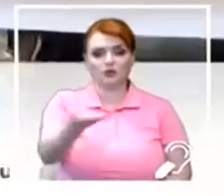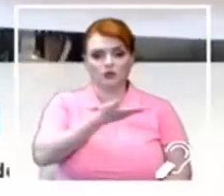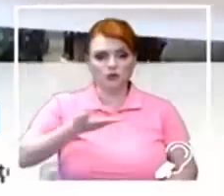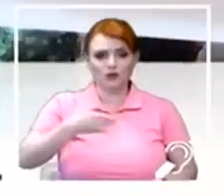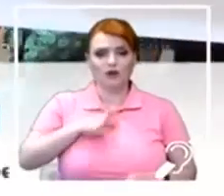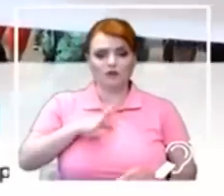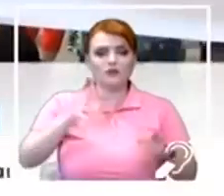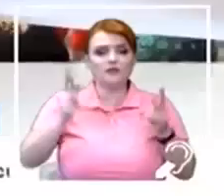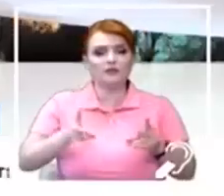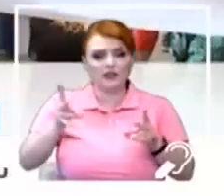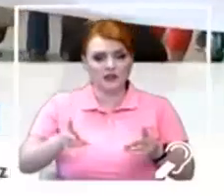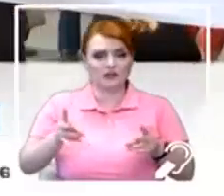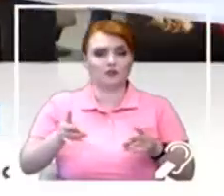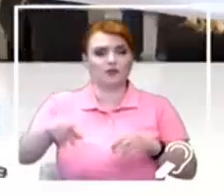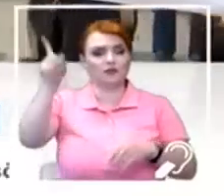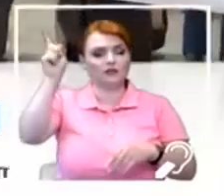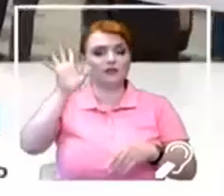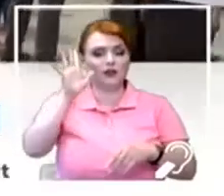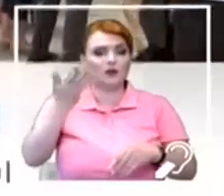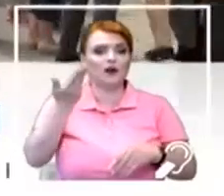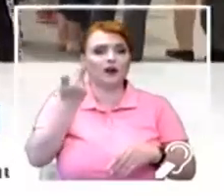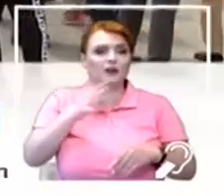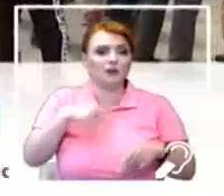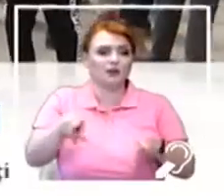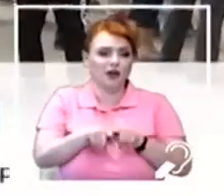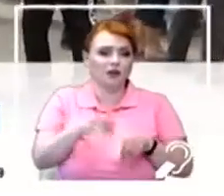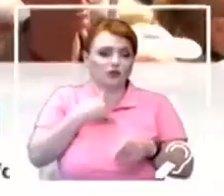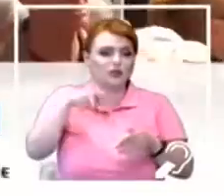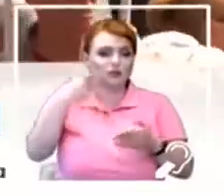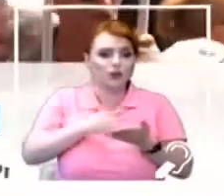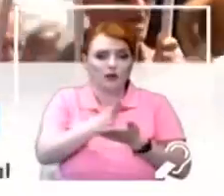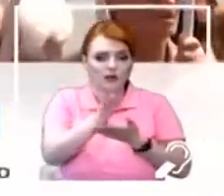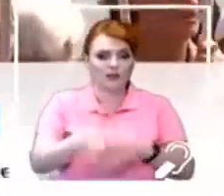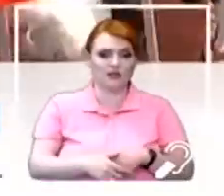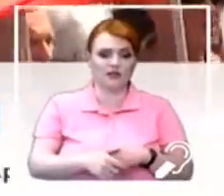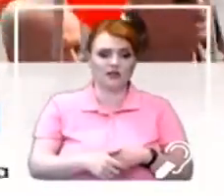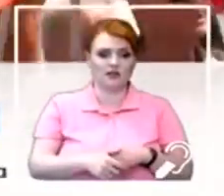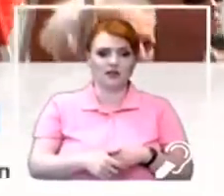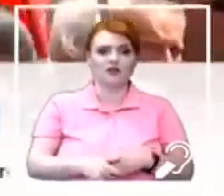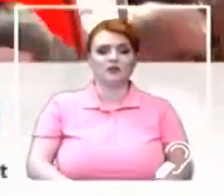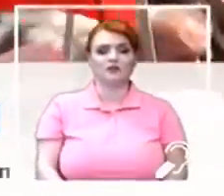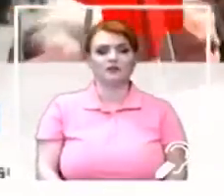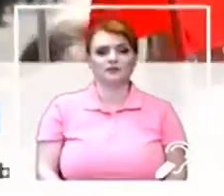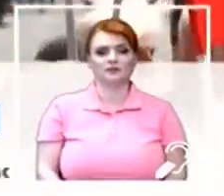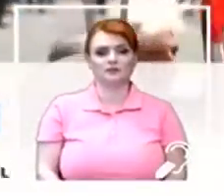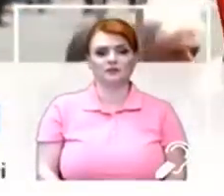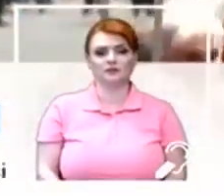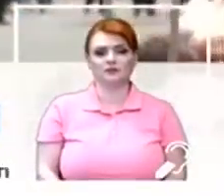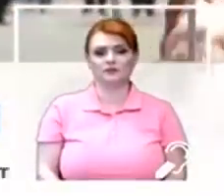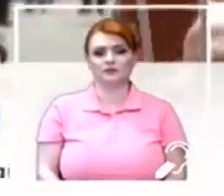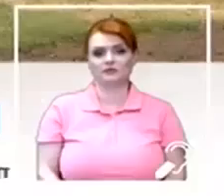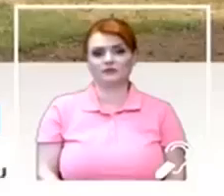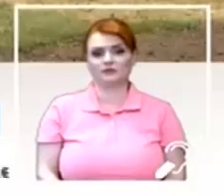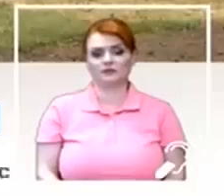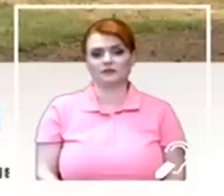pe urma celor politici criminali care le-a instrumentat Stalin în acest spațiu, nu avem nicio treabă cu victoria Uniunii Sovietice în